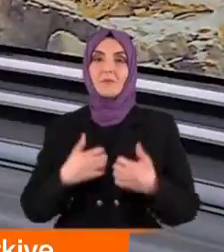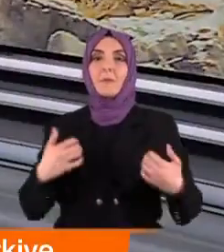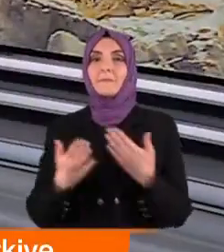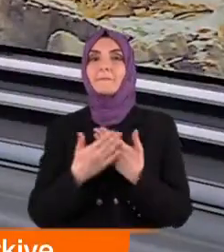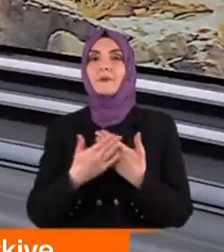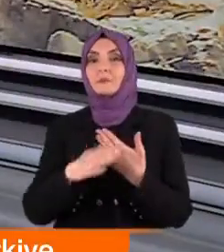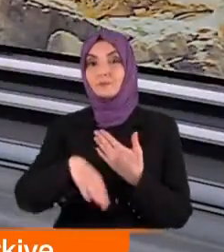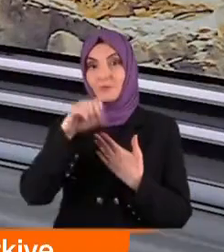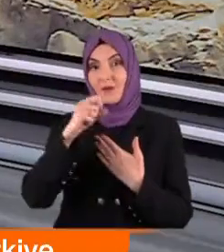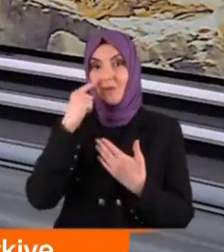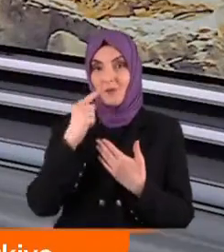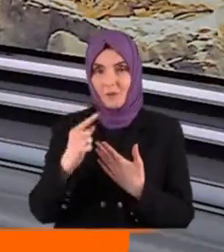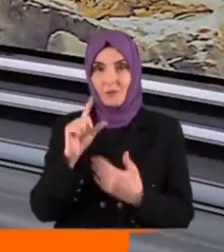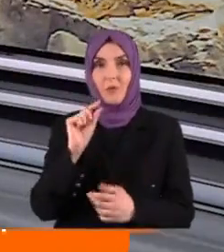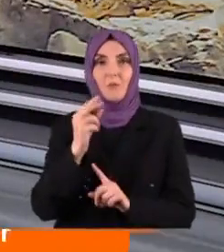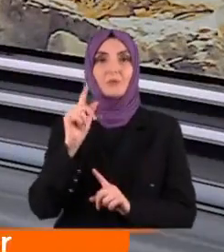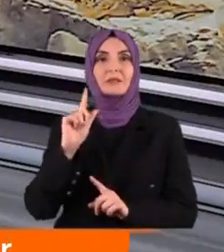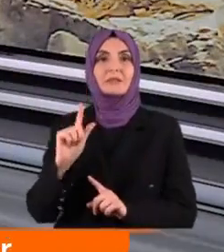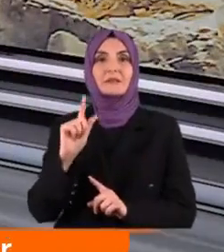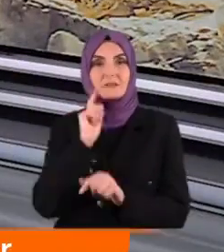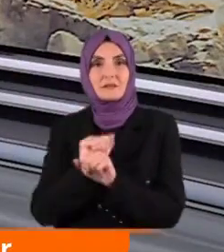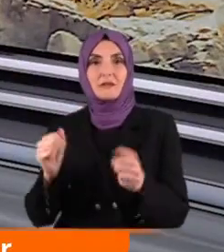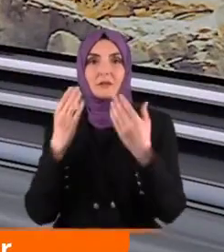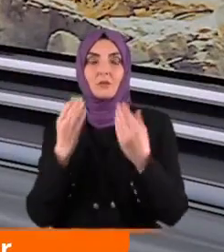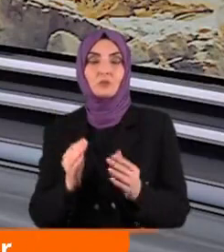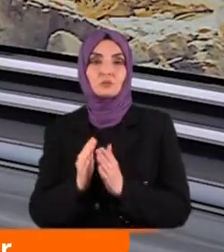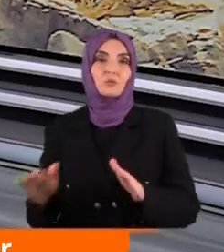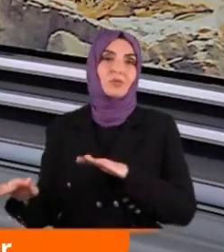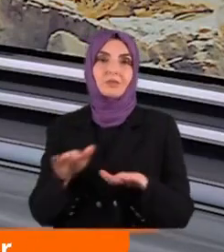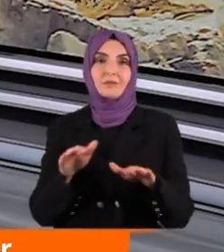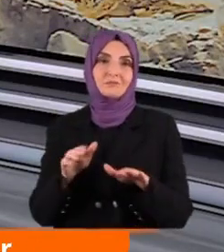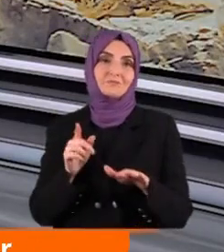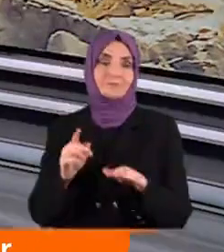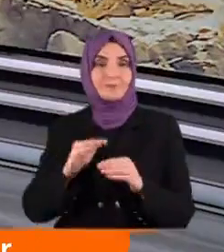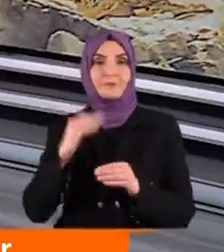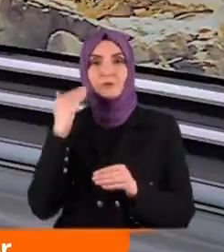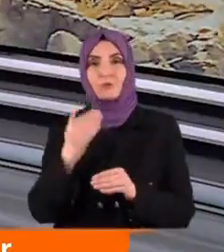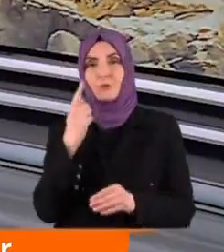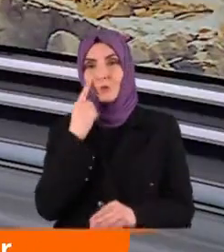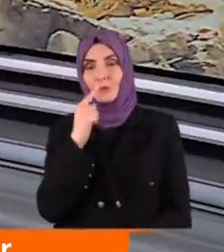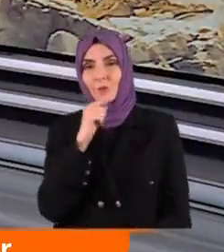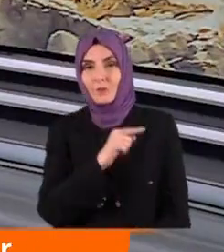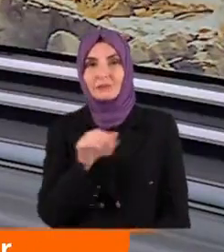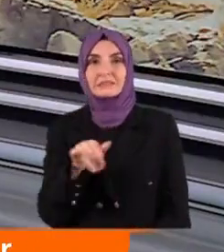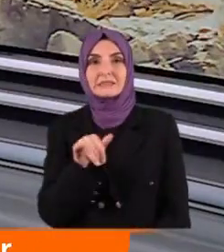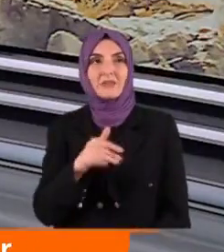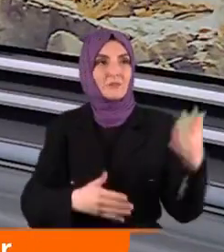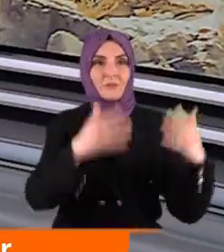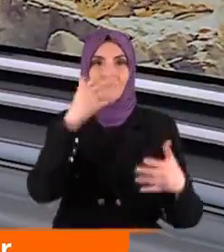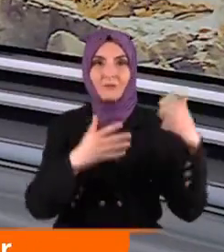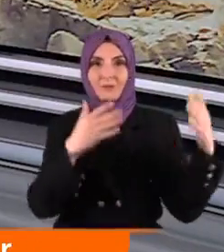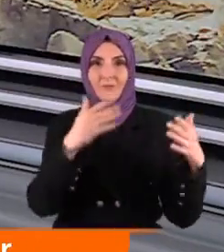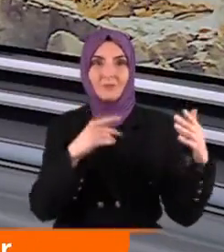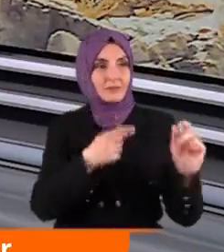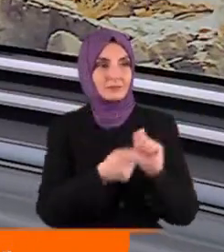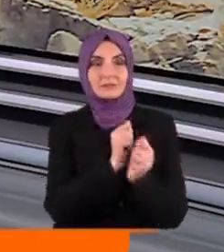Kahramanmaraş merkezli ama 11 kentimizi vuran Aslı deprem felaketinin ardından hükümet sağlıksız yapı stoğunu yenilemek için kentsel dönüşümde